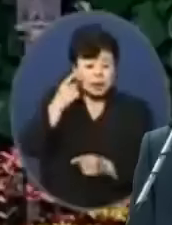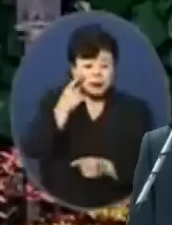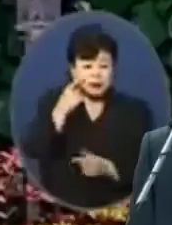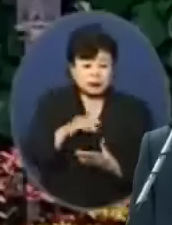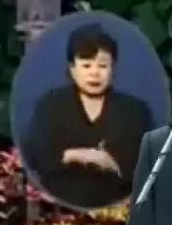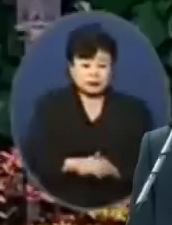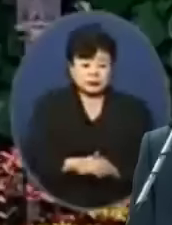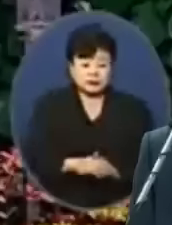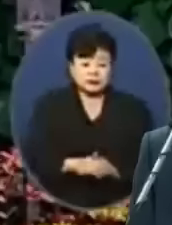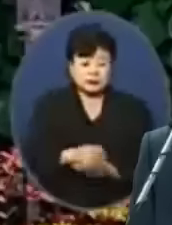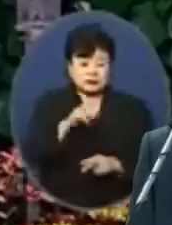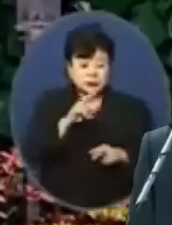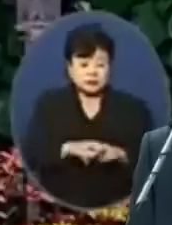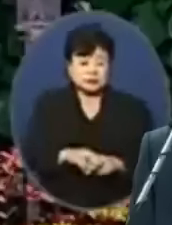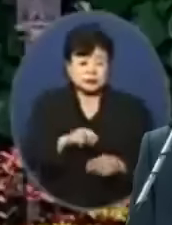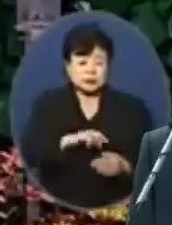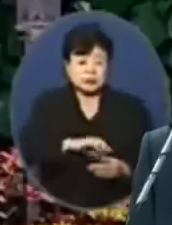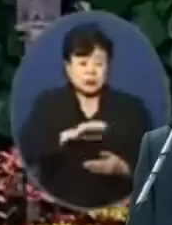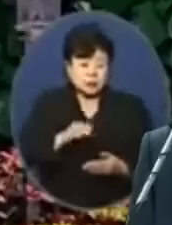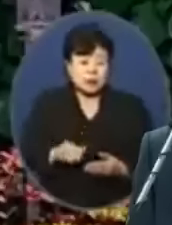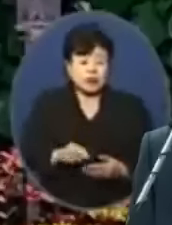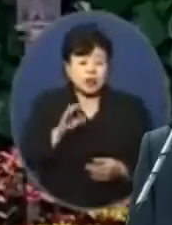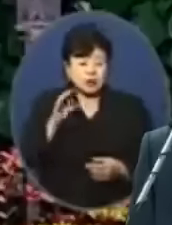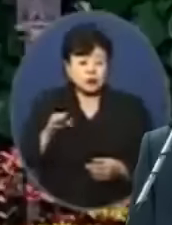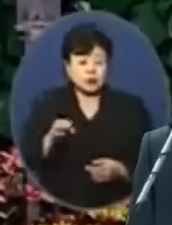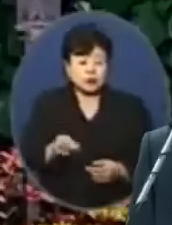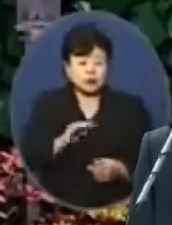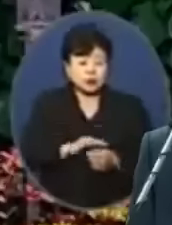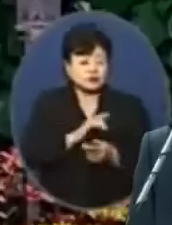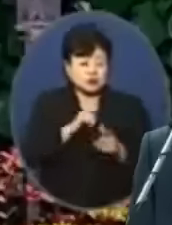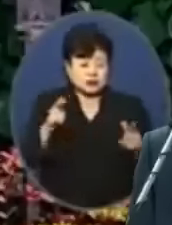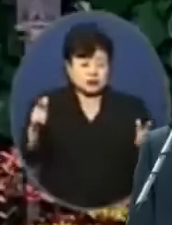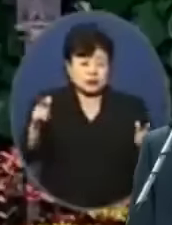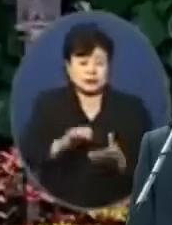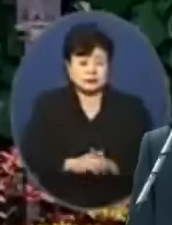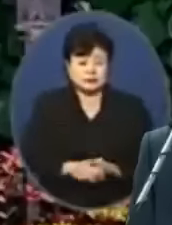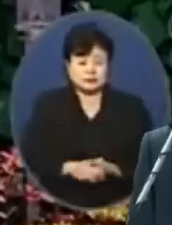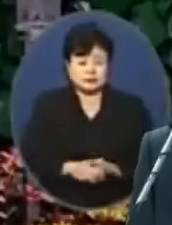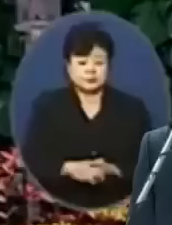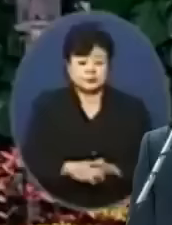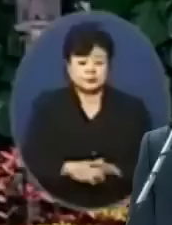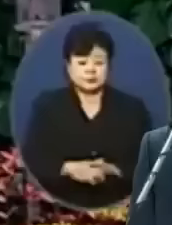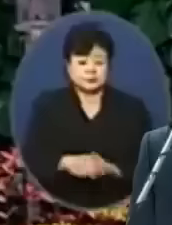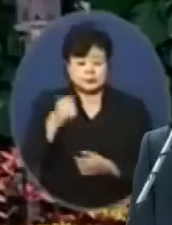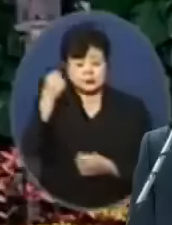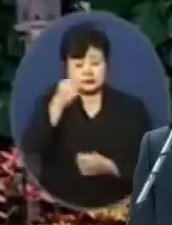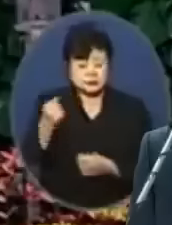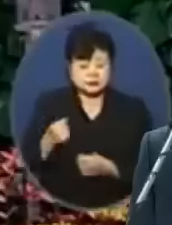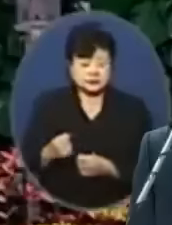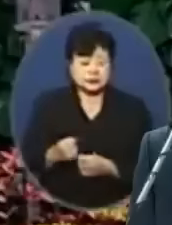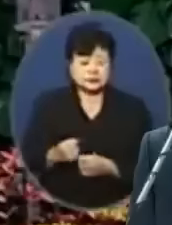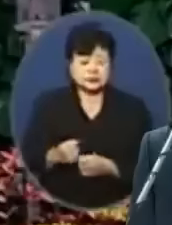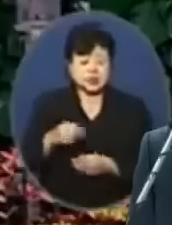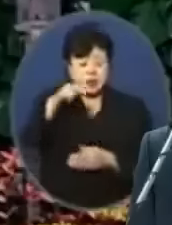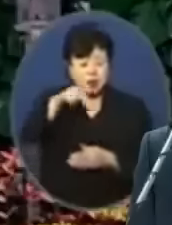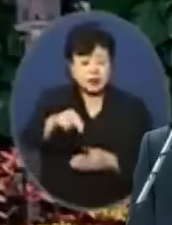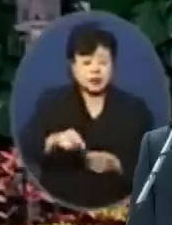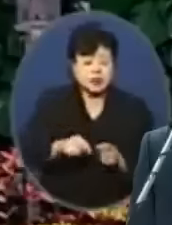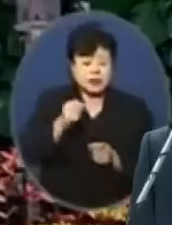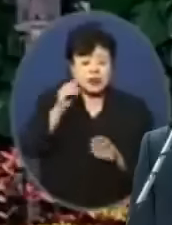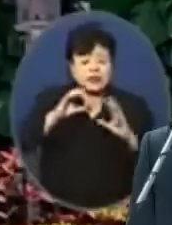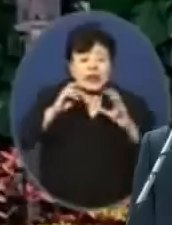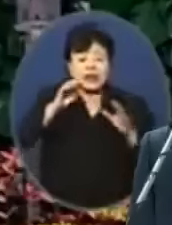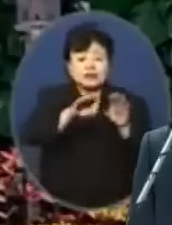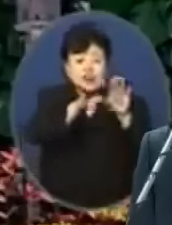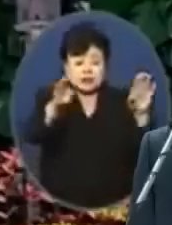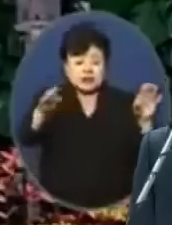보십시오. 지위, 명예, 권세, 돈 등이 나를 도와줄까요? 아니요. 낡은 세계의 저편이 영원한 천국이